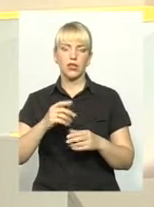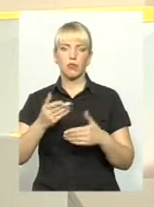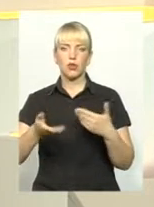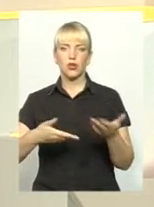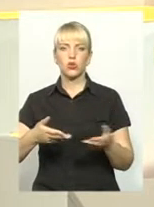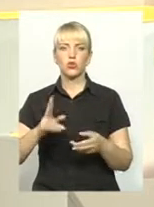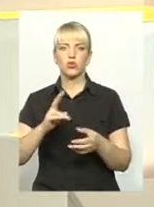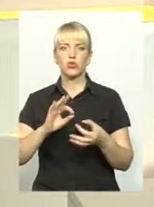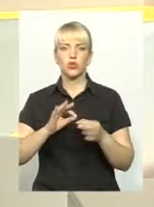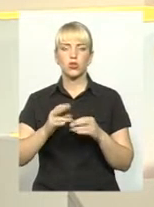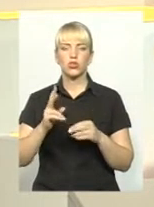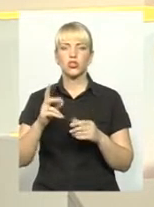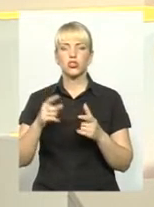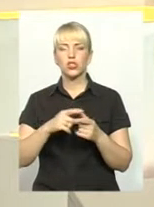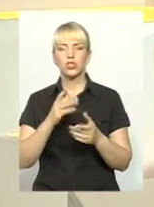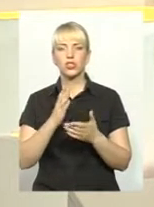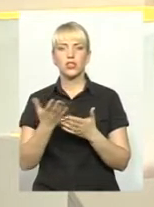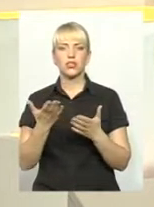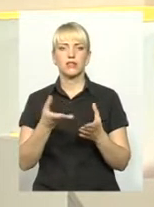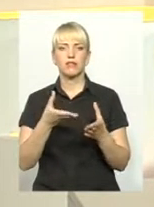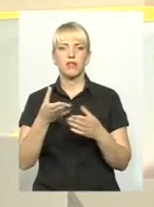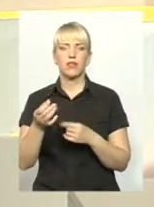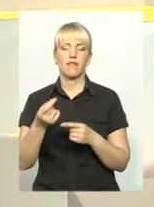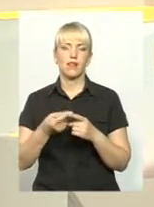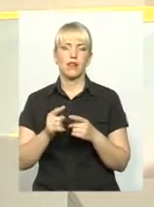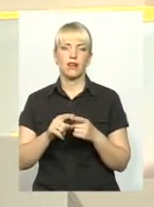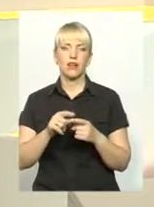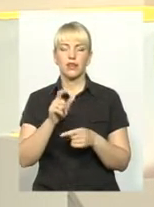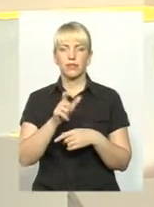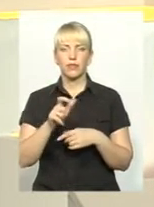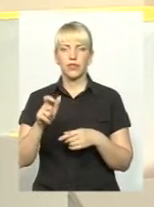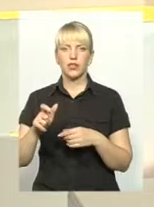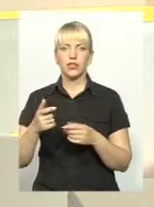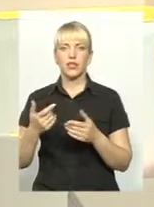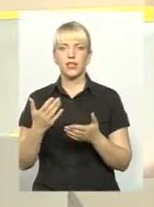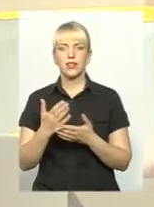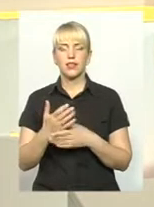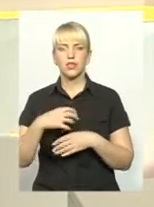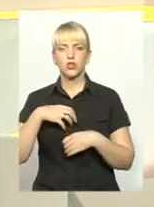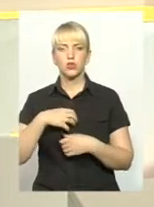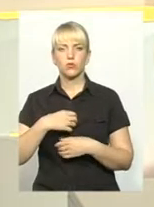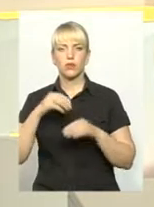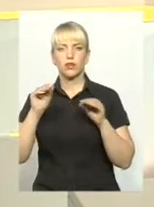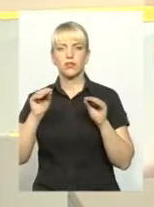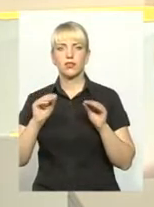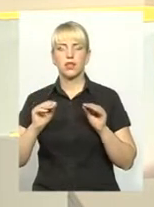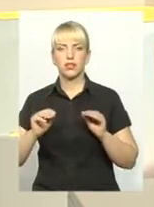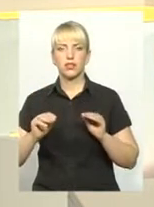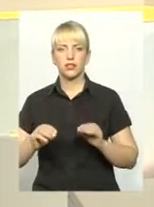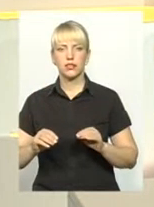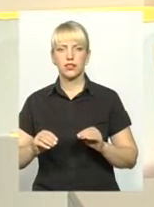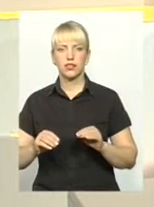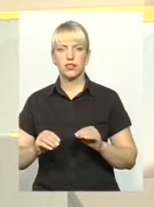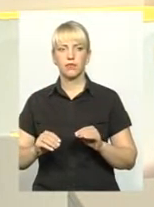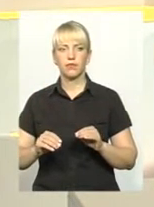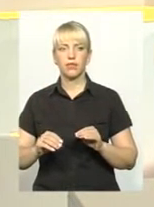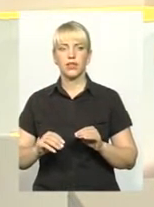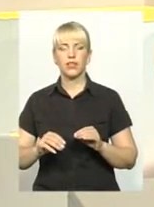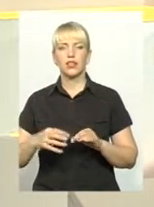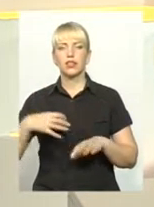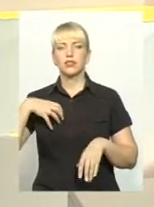впливу на одних та інших? Адже, з одного боку, ми маємо сумну статистику з